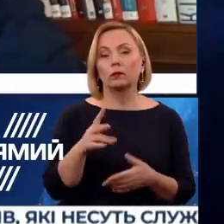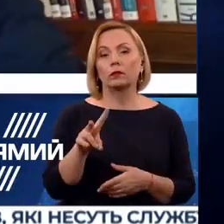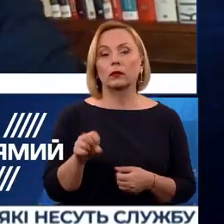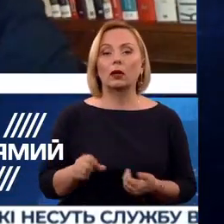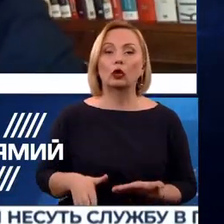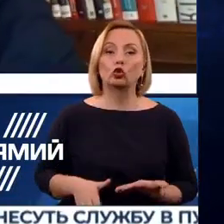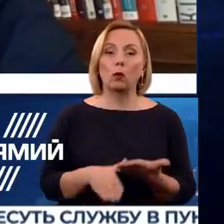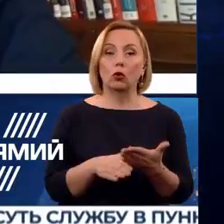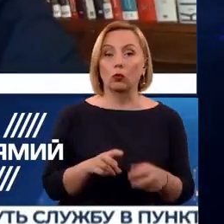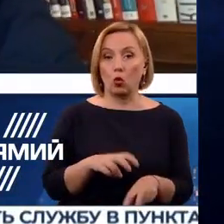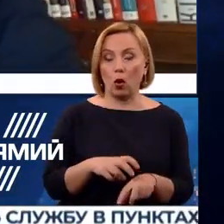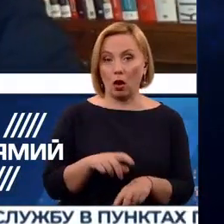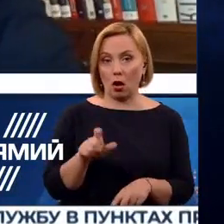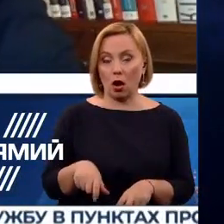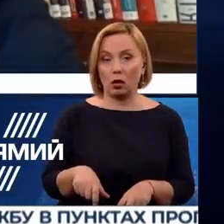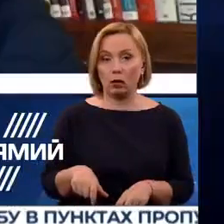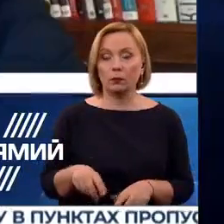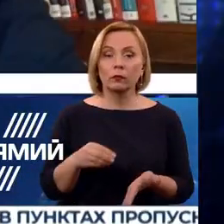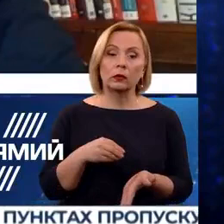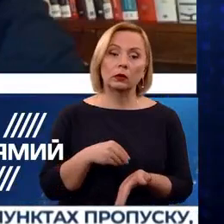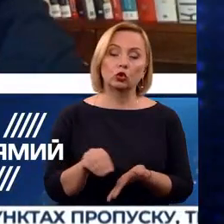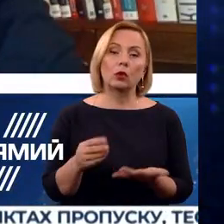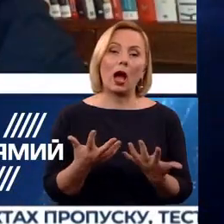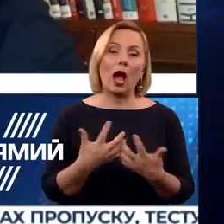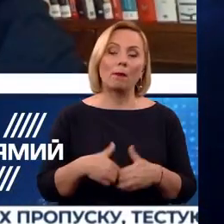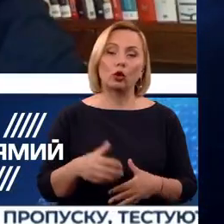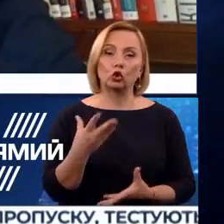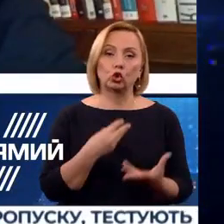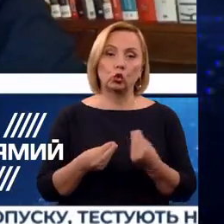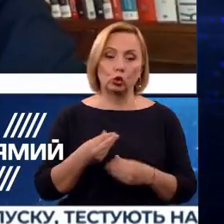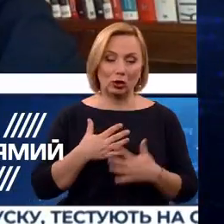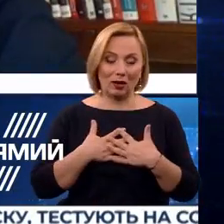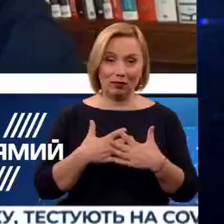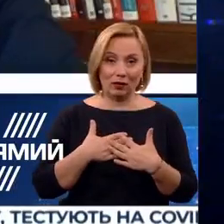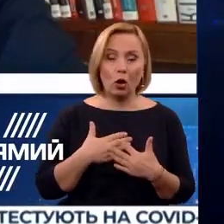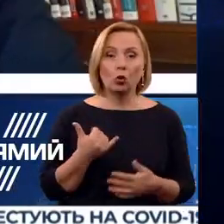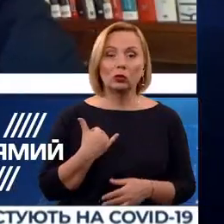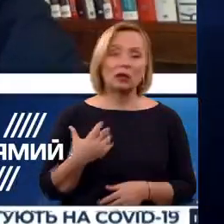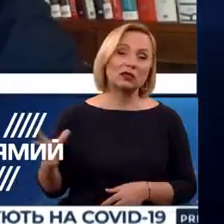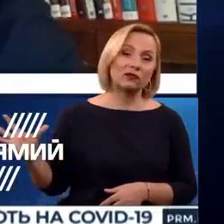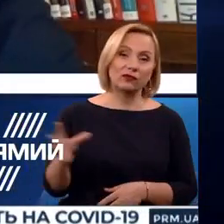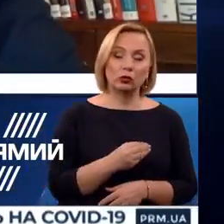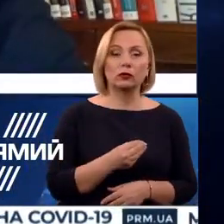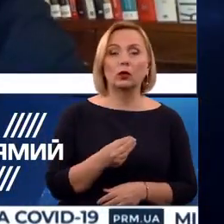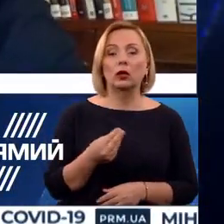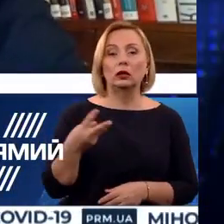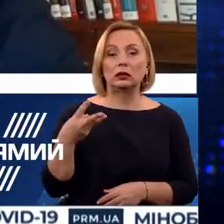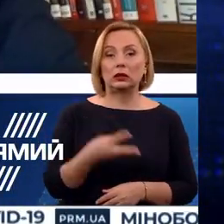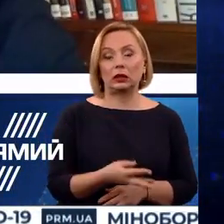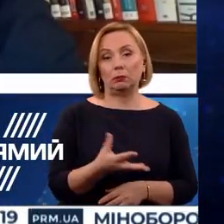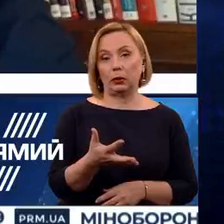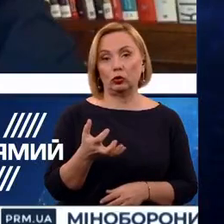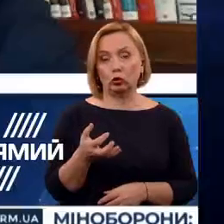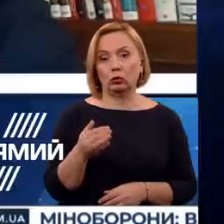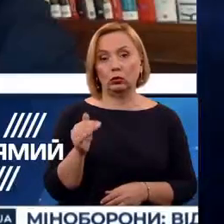цим лікарям. Закупівля апаратів штучної вентиляції легень. У нас на всю країну 3,5 тисячі